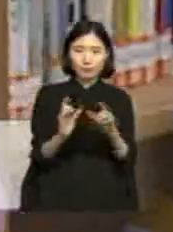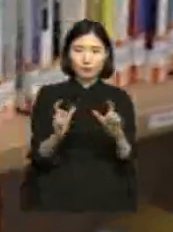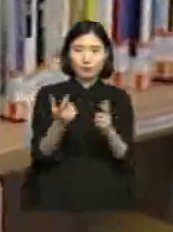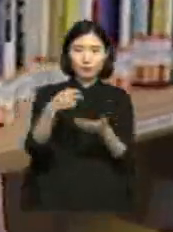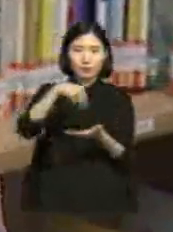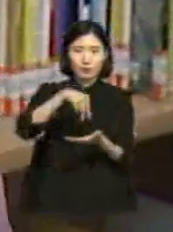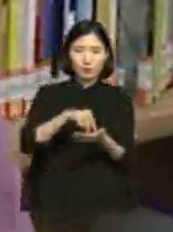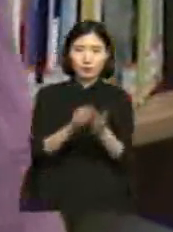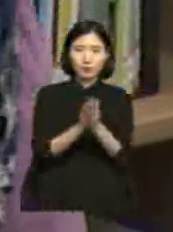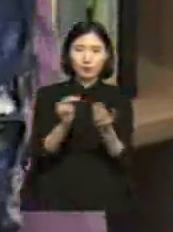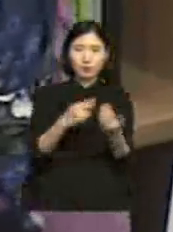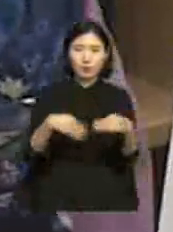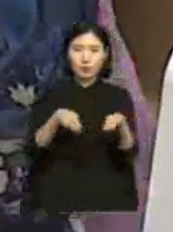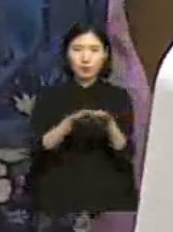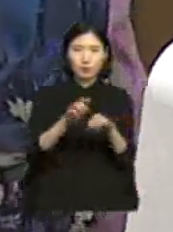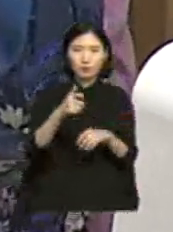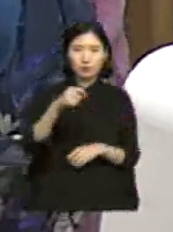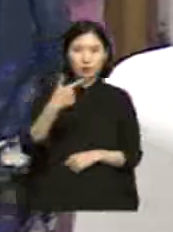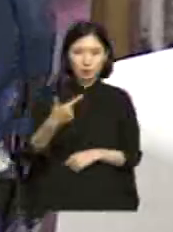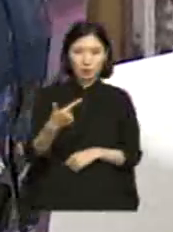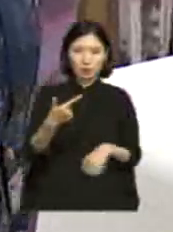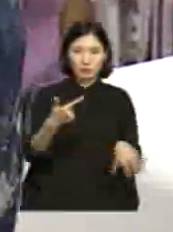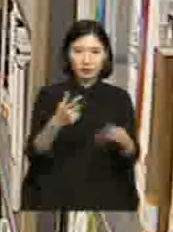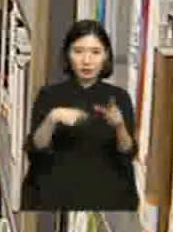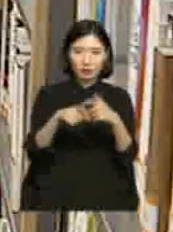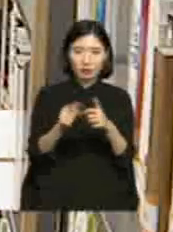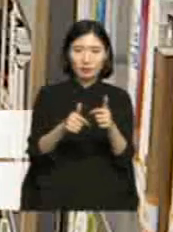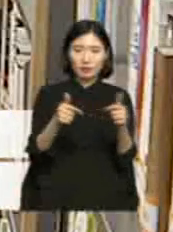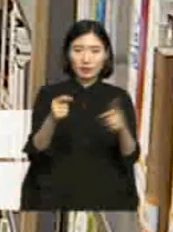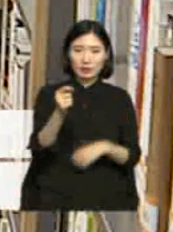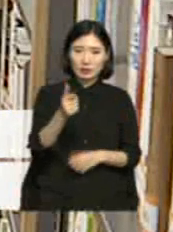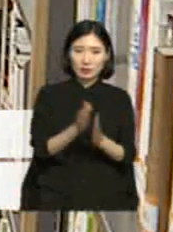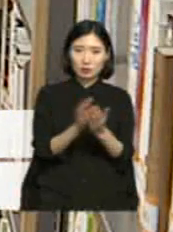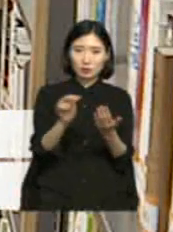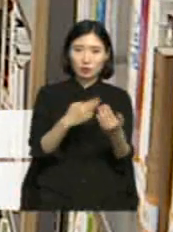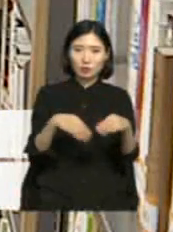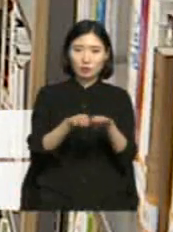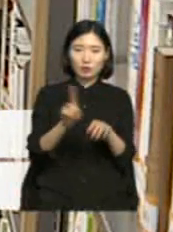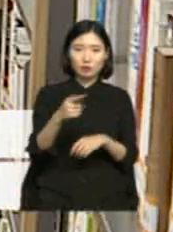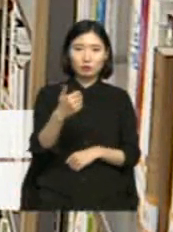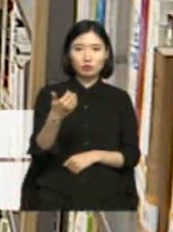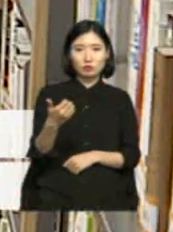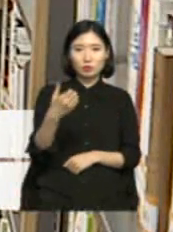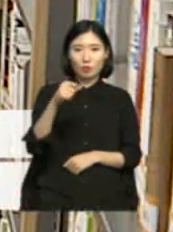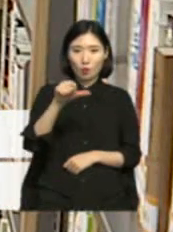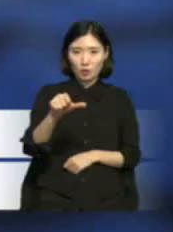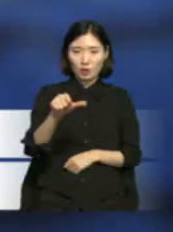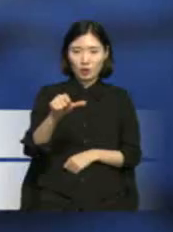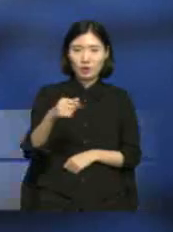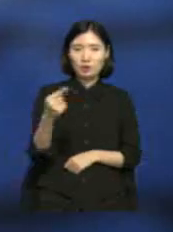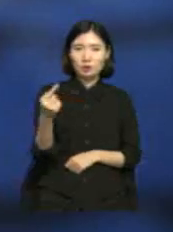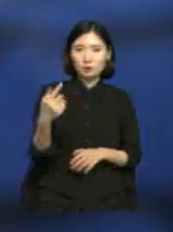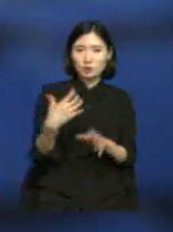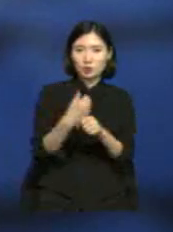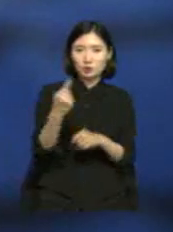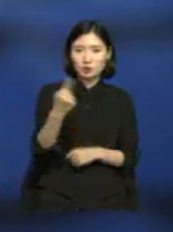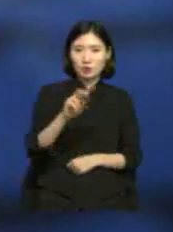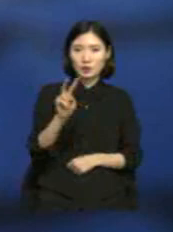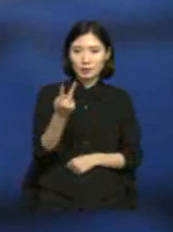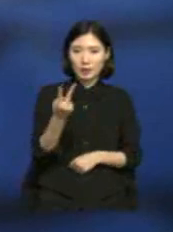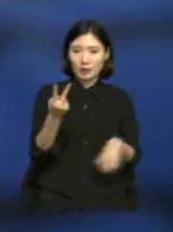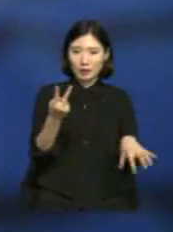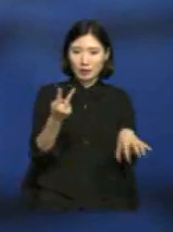구립도서관 66곳이 새로 들어서고 작은 도서관도 195개소가 확대돼 1,200여 개소에 달할